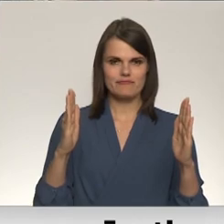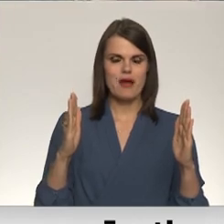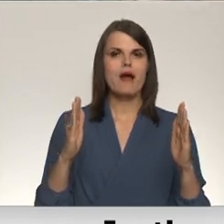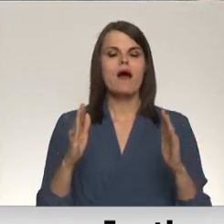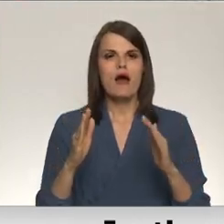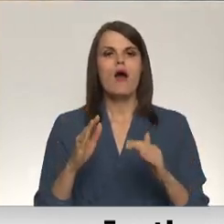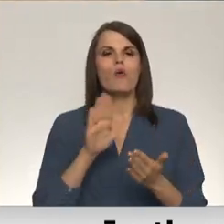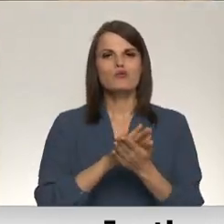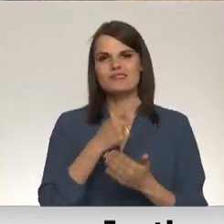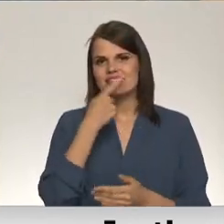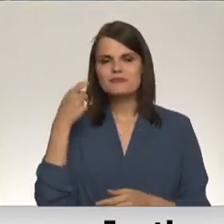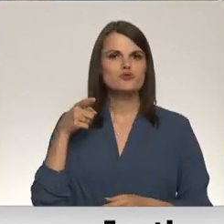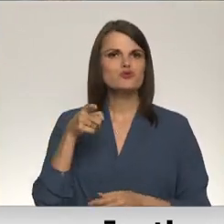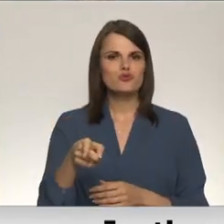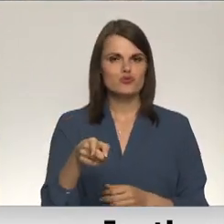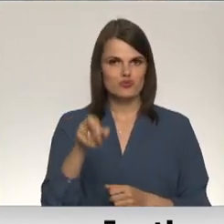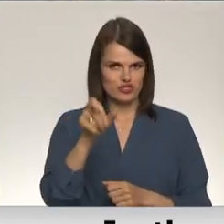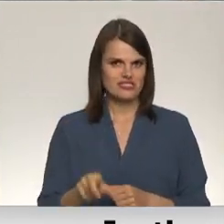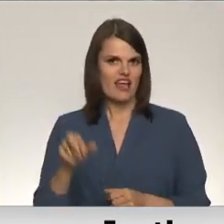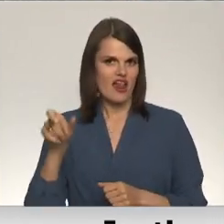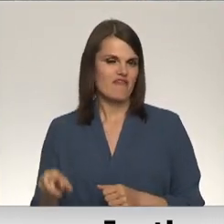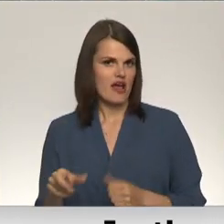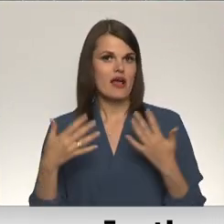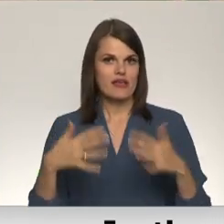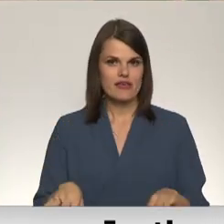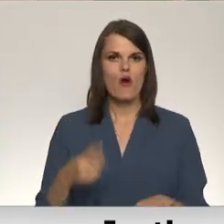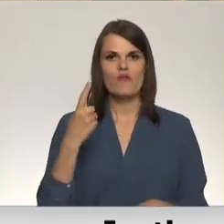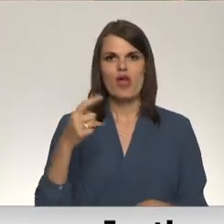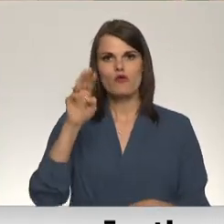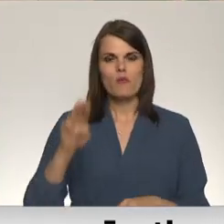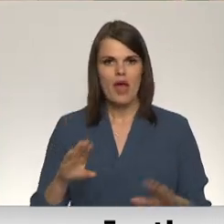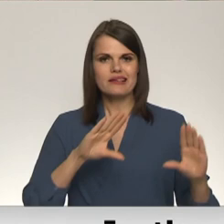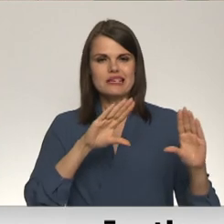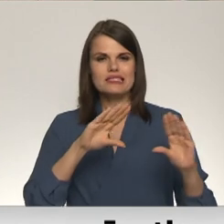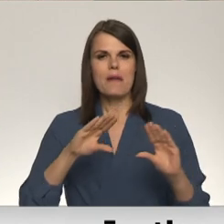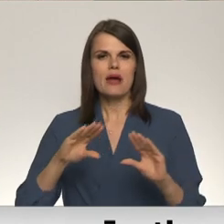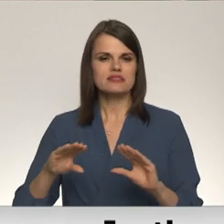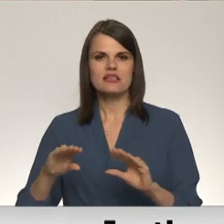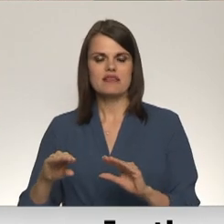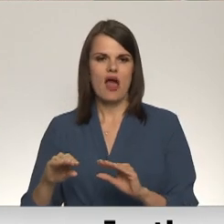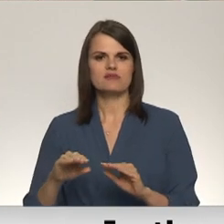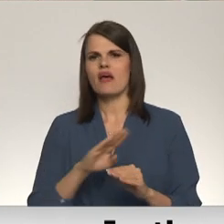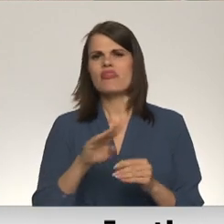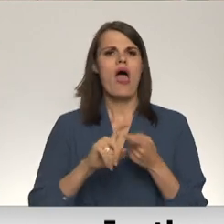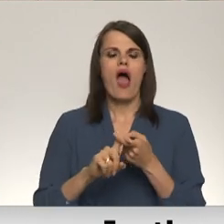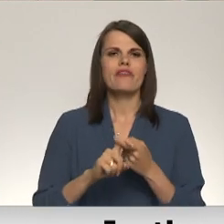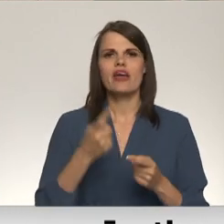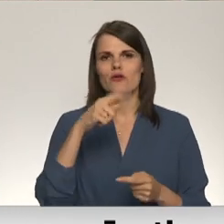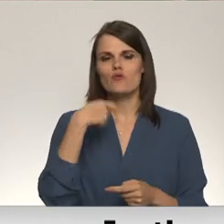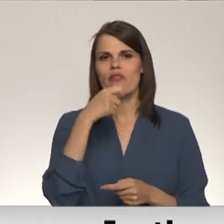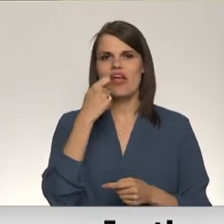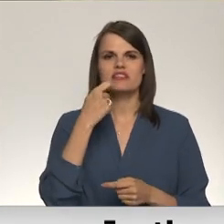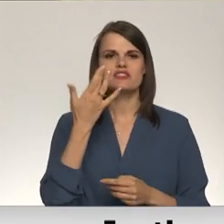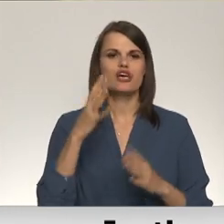rādītājam uz 100 000 iedzīvotājiem. Tas jau mēneši samazinās neatkarīgi no, piemēram, testēšanas